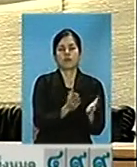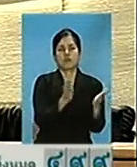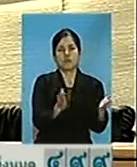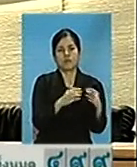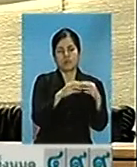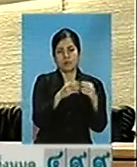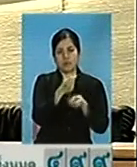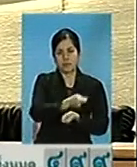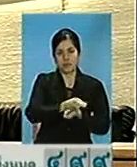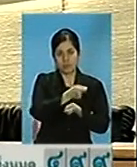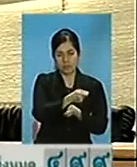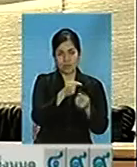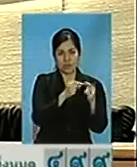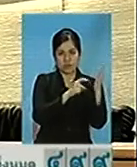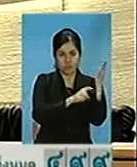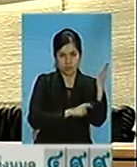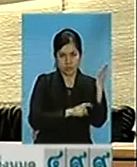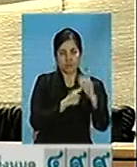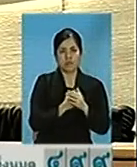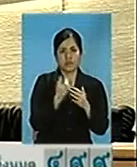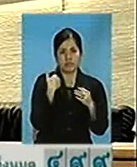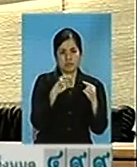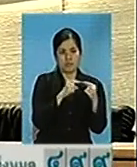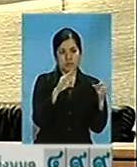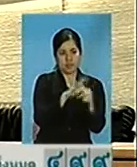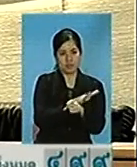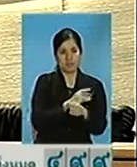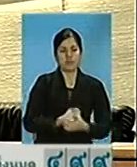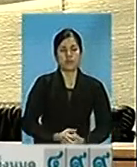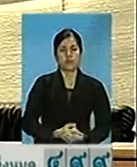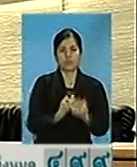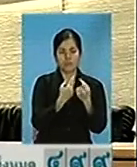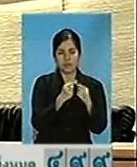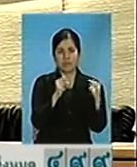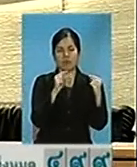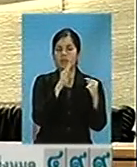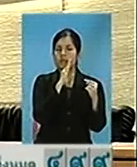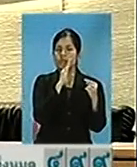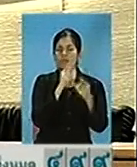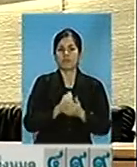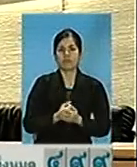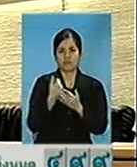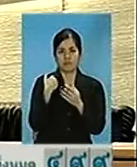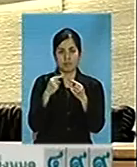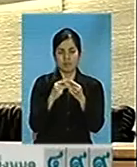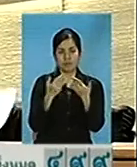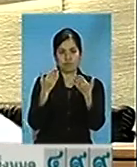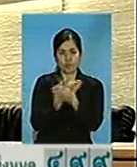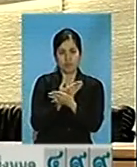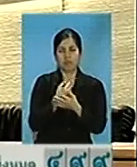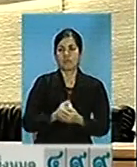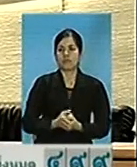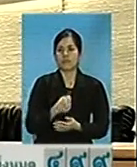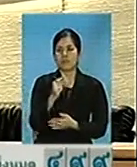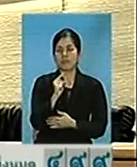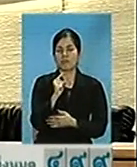รชาวสวนยางอย่างเต็มที่แต่ถ้าท่านได้มีการเปลี่ยนแปลงแล้